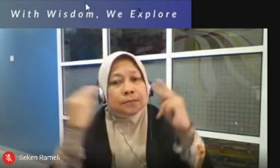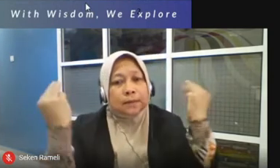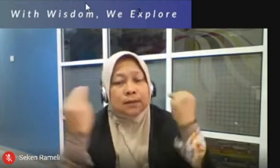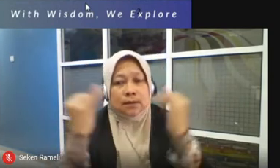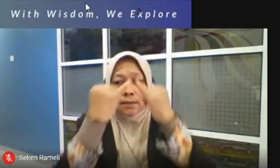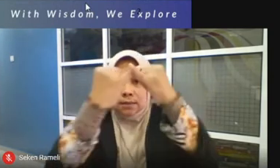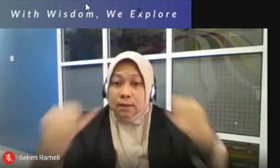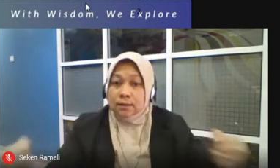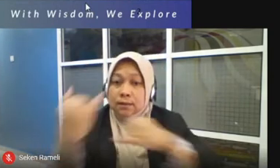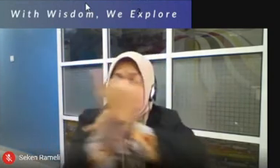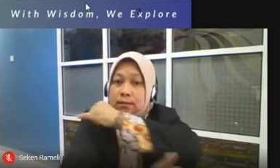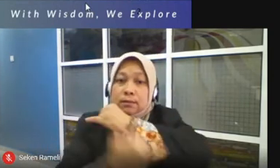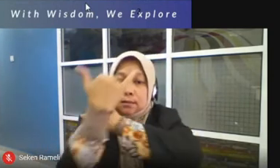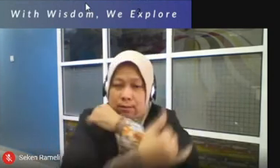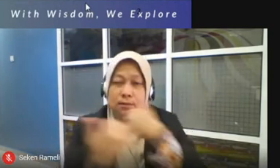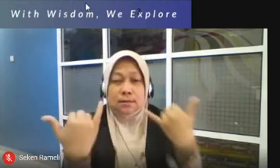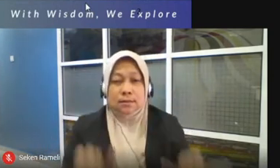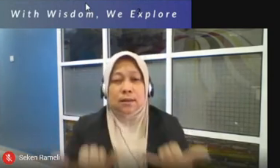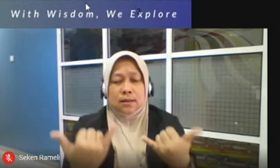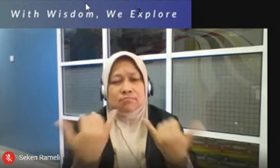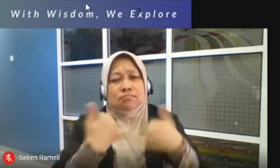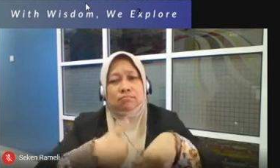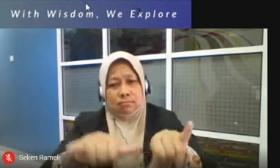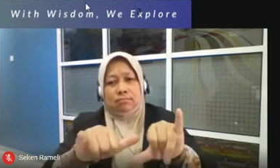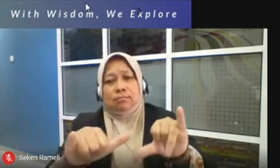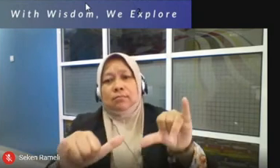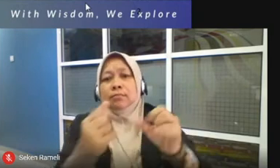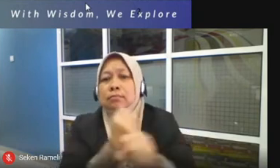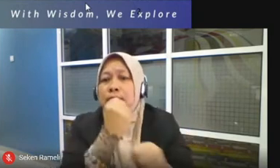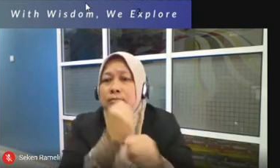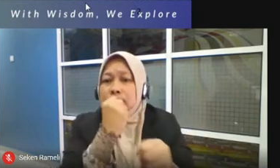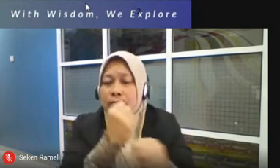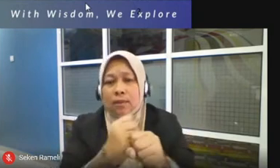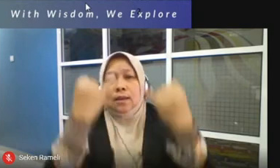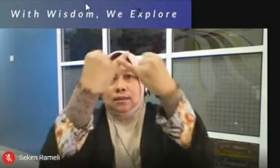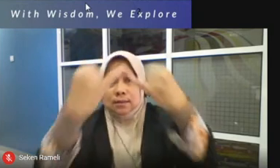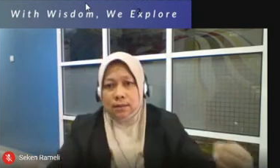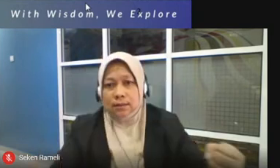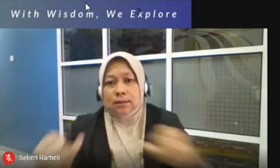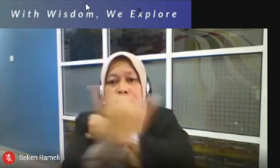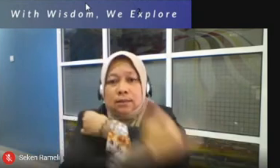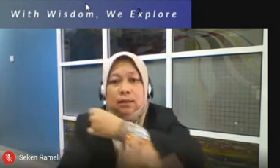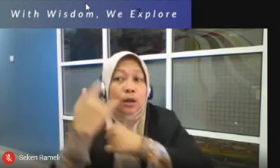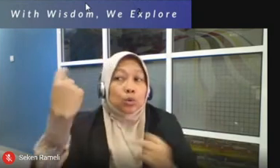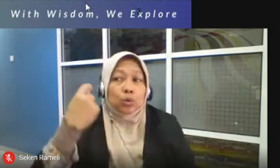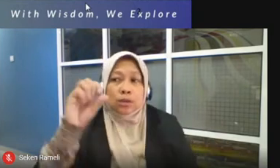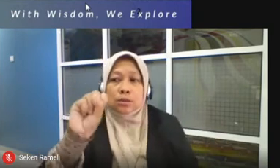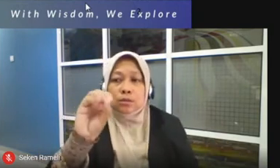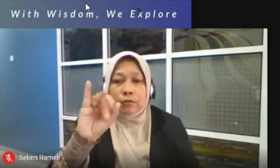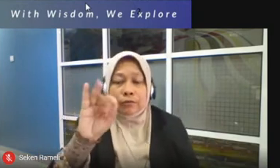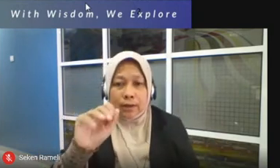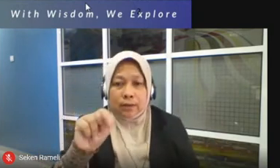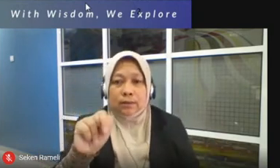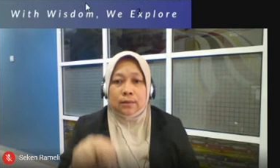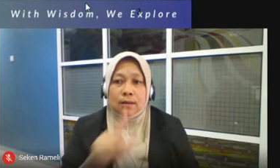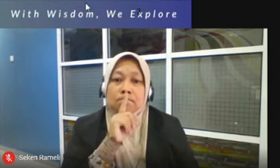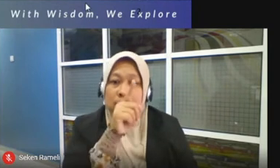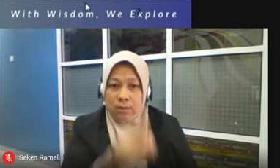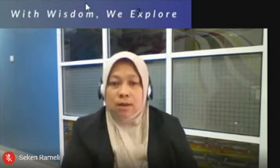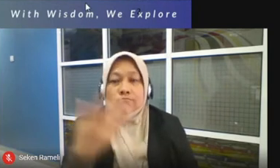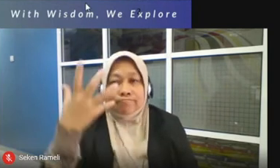Istana Negara yang sekarang ni masih lagi berkhidmat di Istana Negara, iaitu Tuan Sofian Abdul Rahman. Itu antara